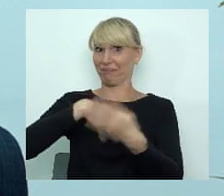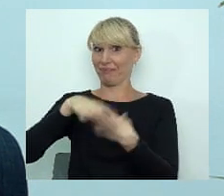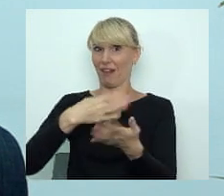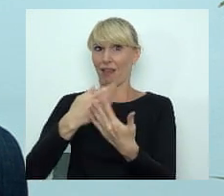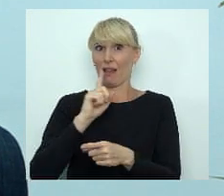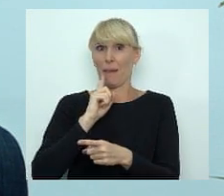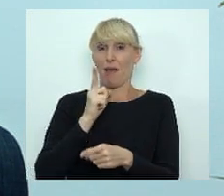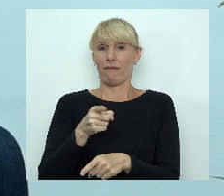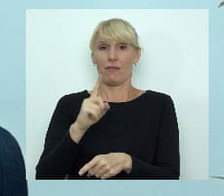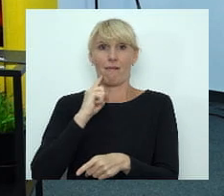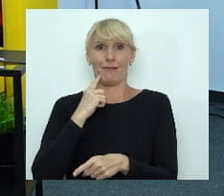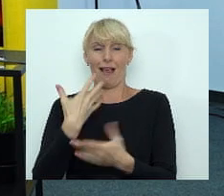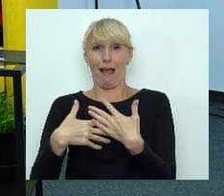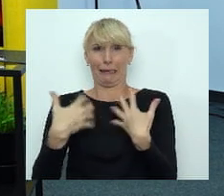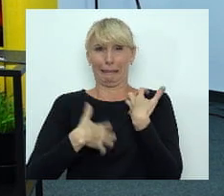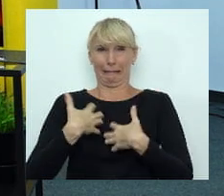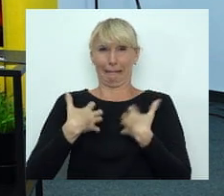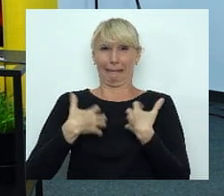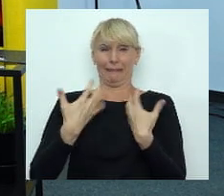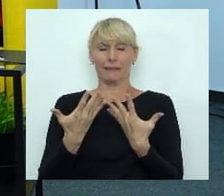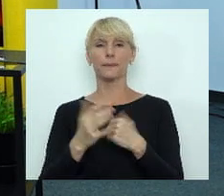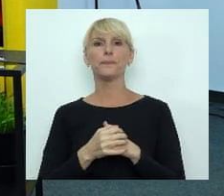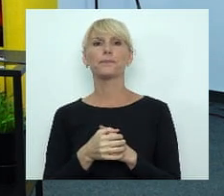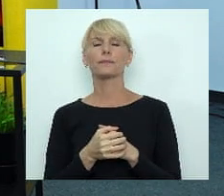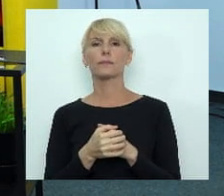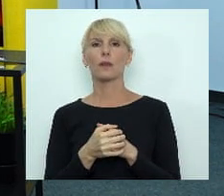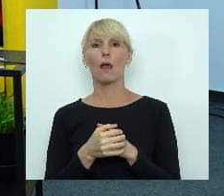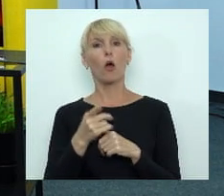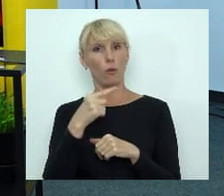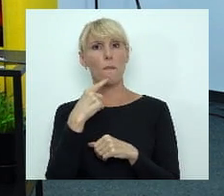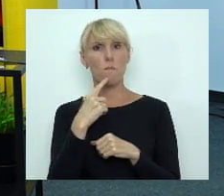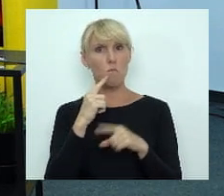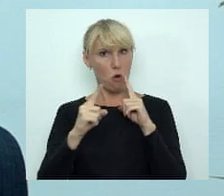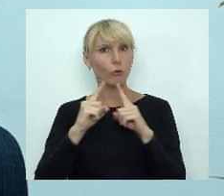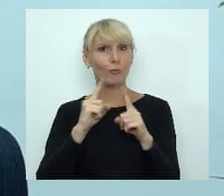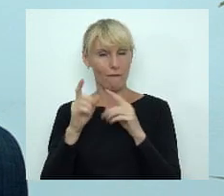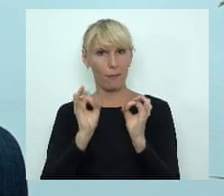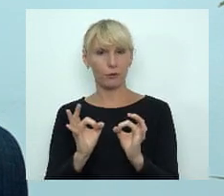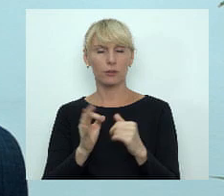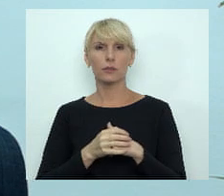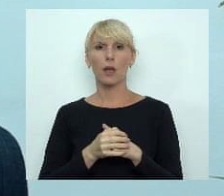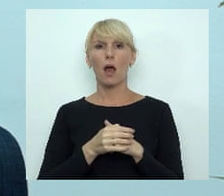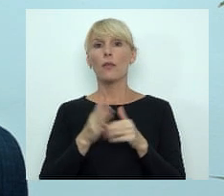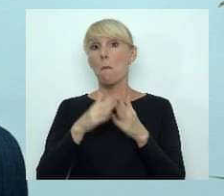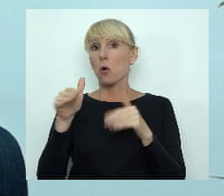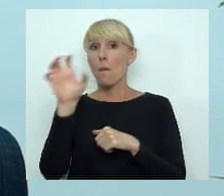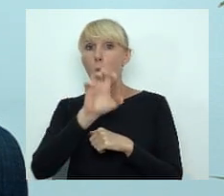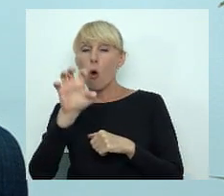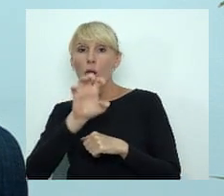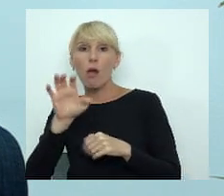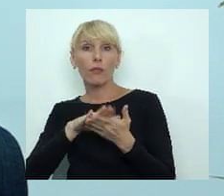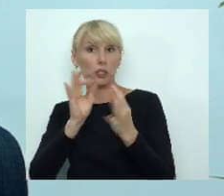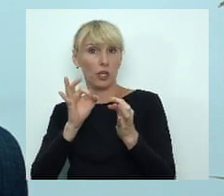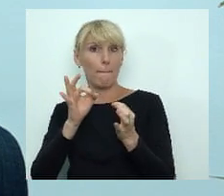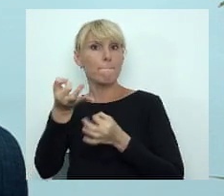żarty. Histerię nawet, ale o tym oczywiście będziemy rozmawiać. Dodam, że wszyscy Państwo, którzy nas oglądają, mogą zadawać pytania,